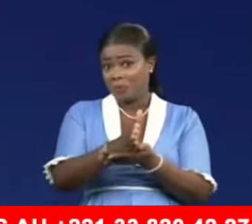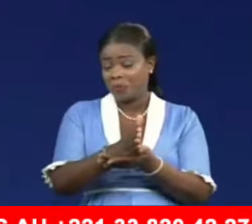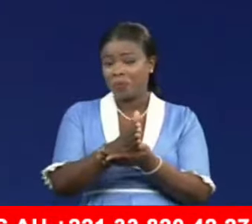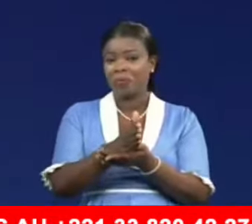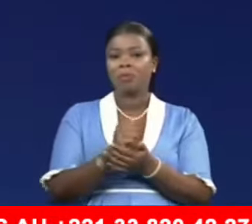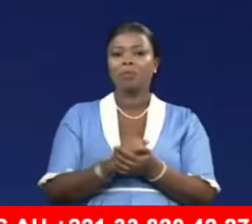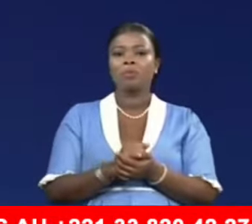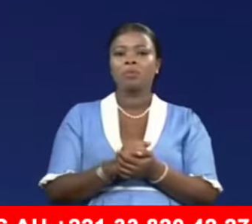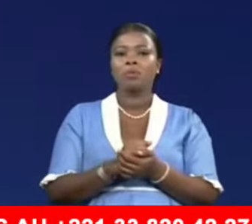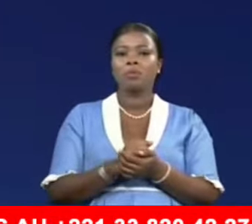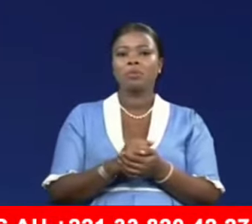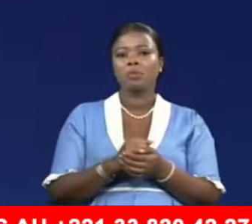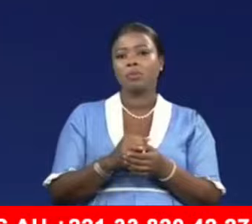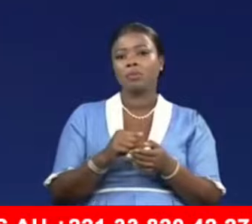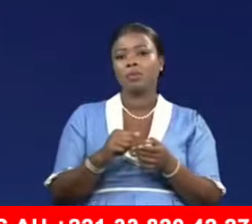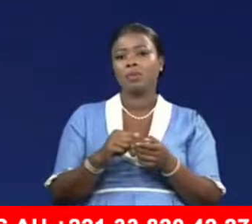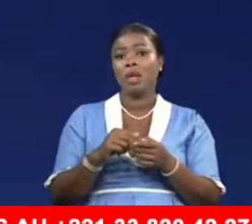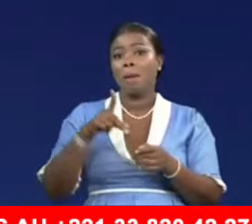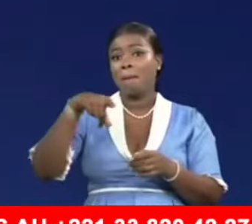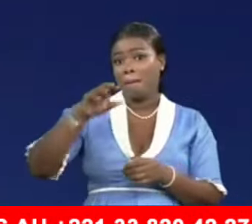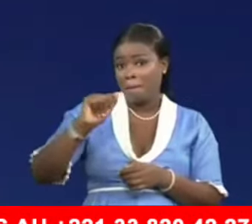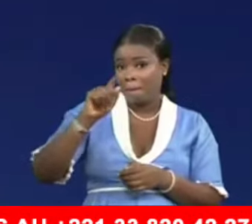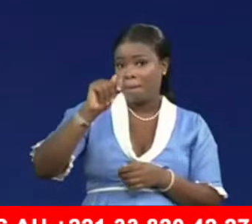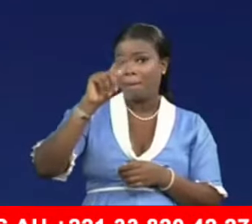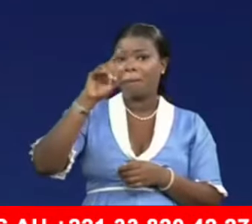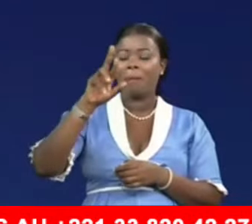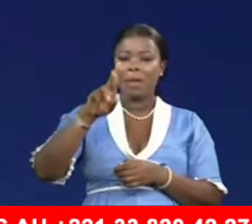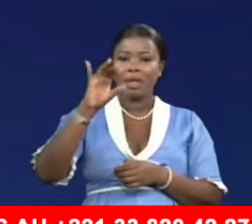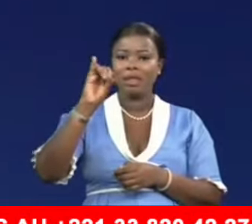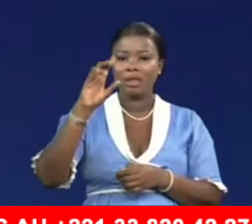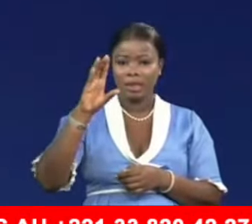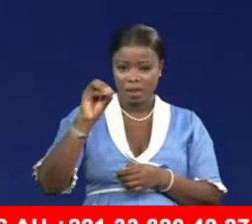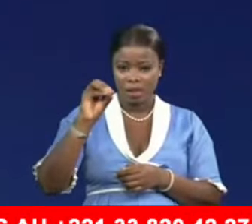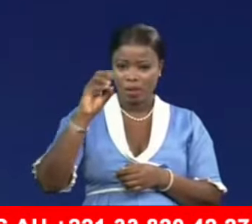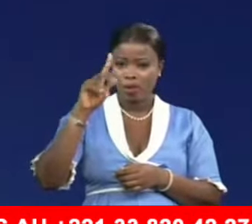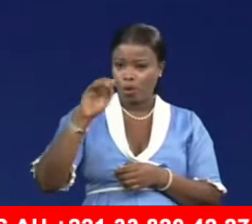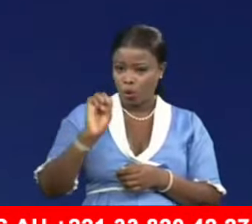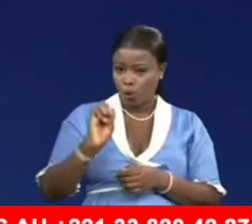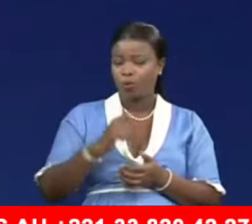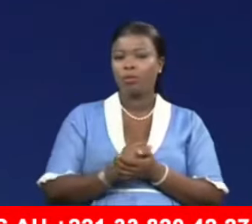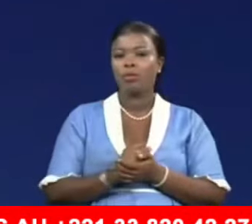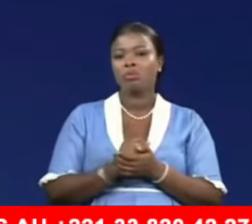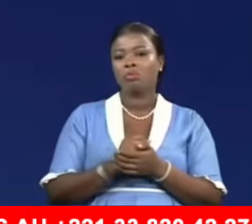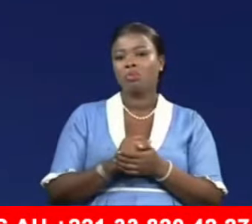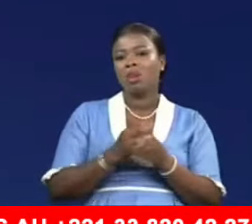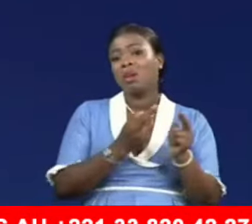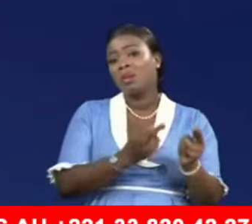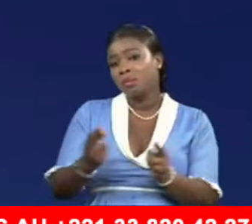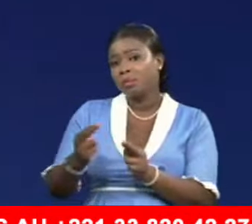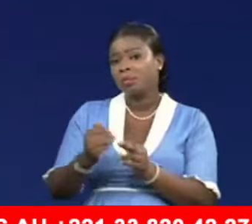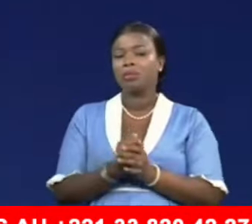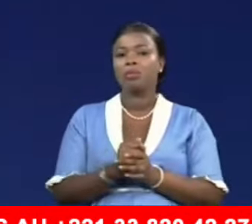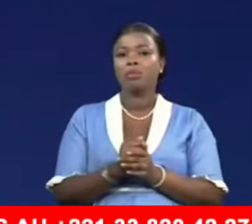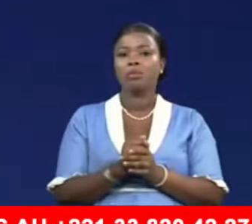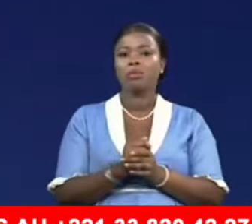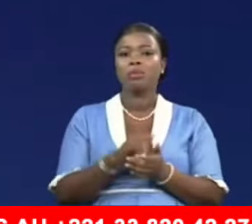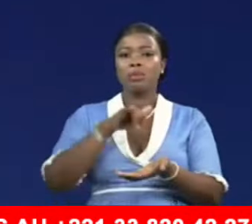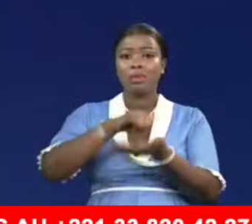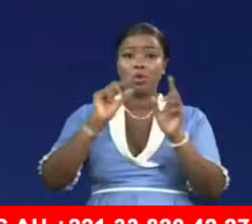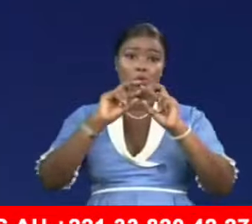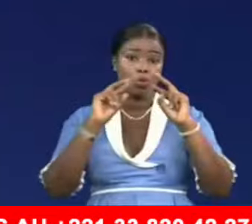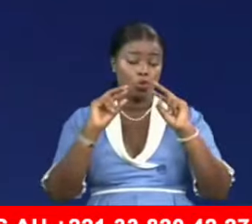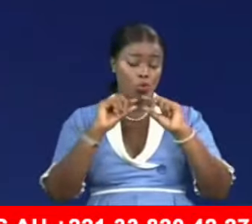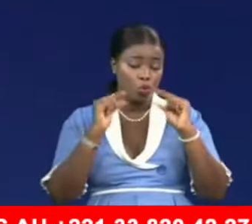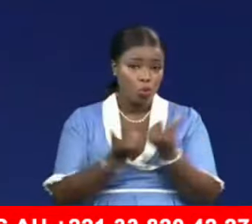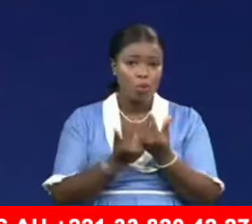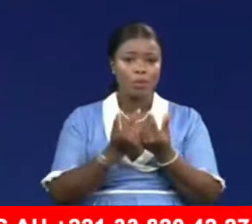élan patriotique est venu offrir sa contribution à cette phase d'élaboration du référentiel ce groupe de travail